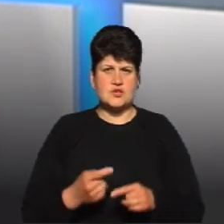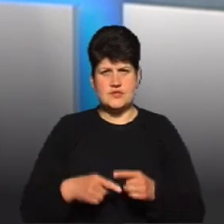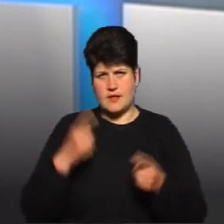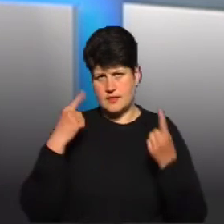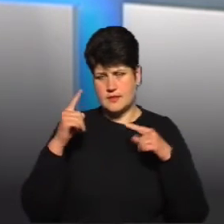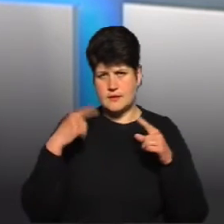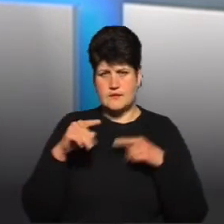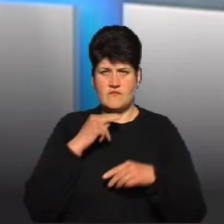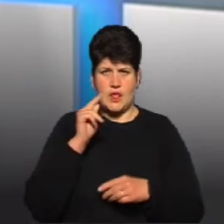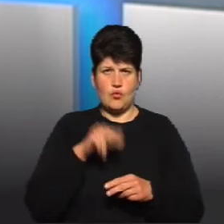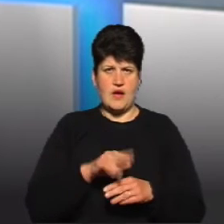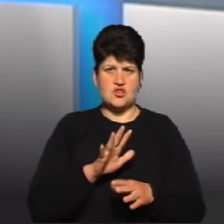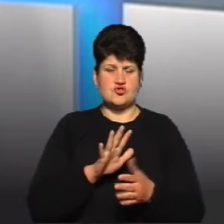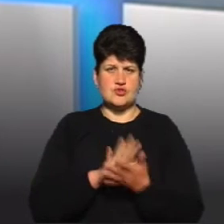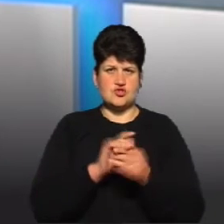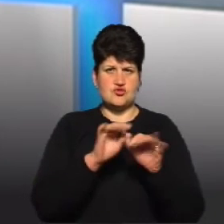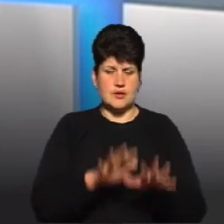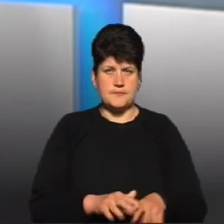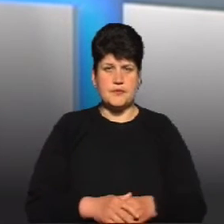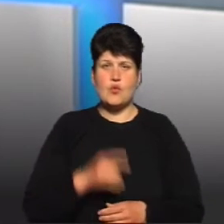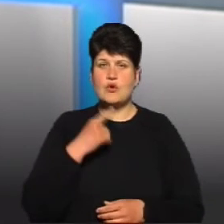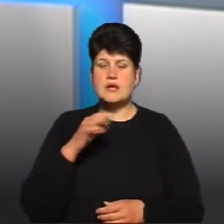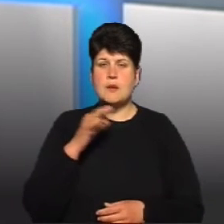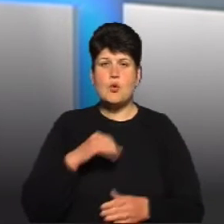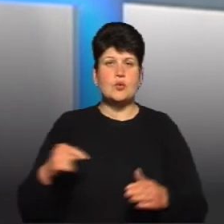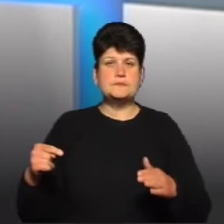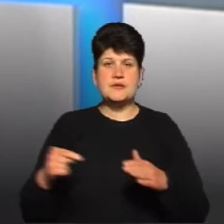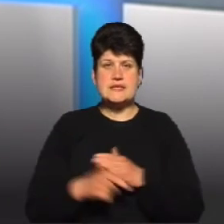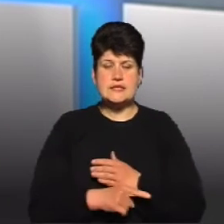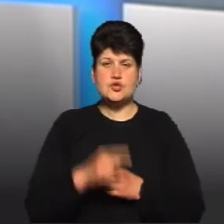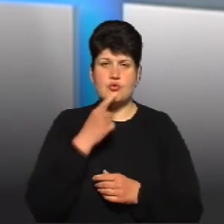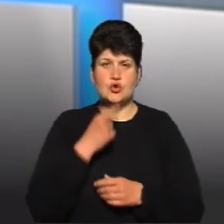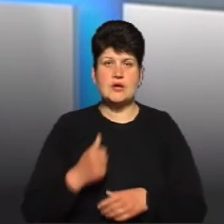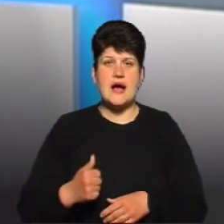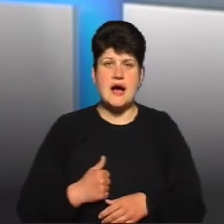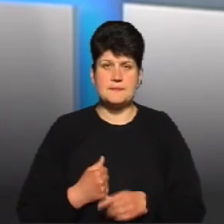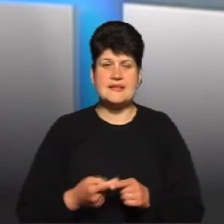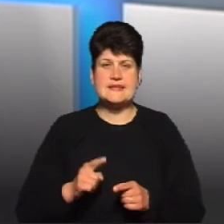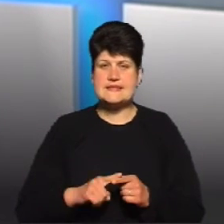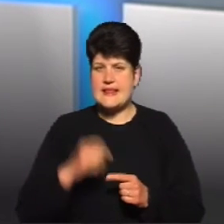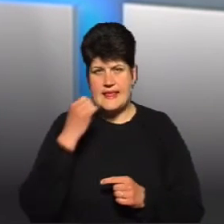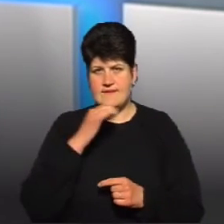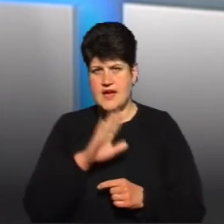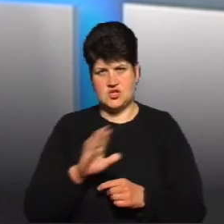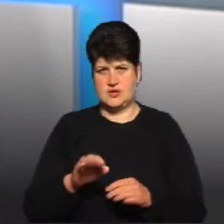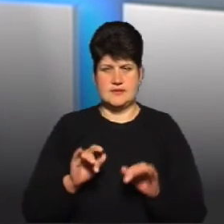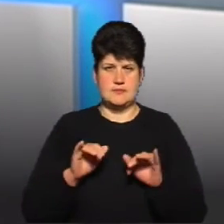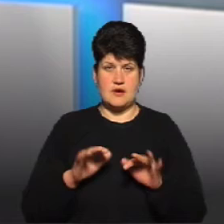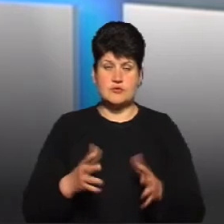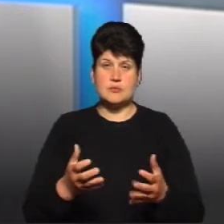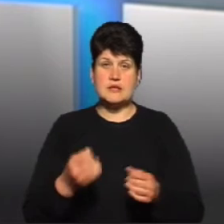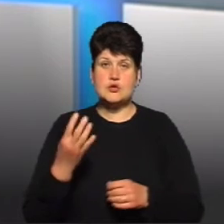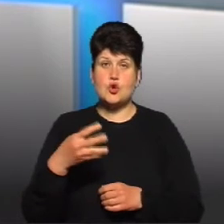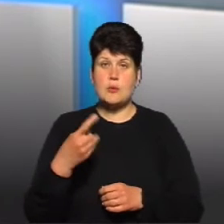обвинувачення? Говорити про дезертирство з Червоної армії – це невдячна справа, тому що якщо брати 41-й рік,